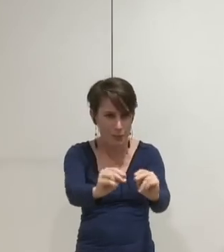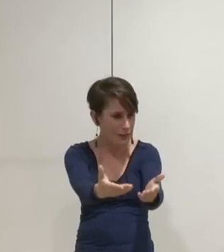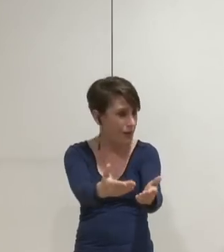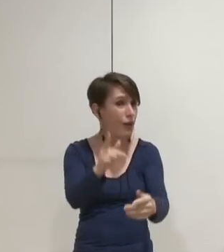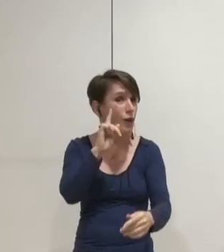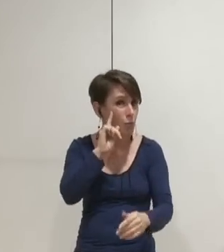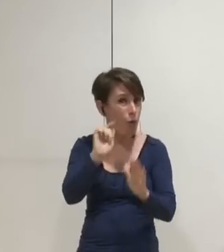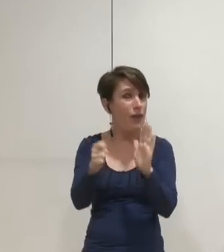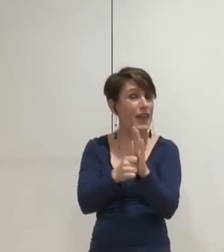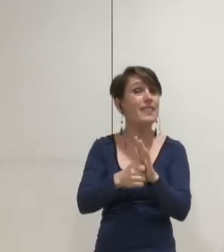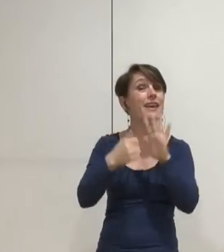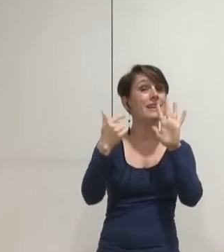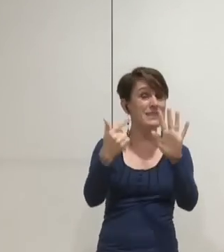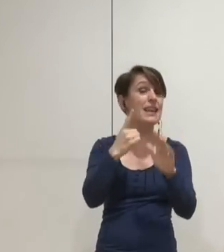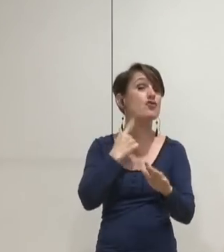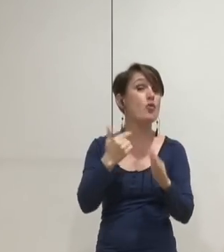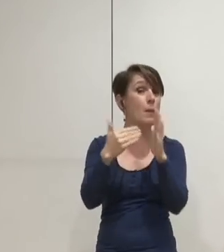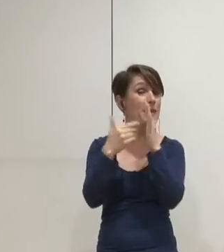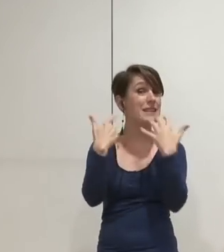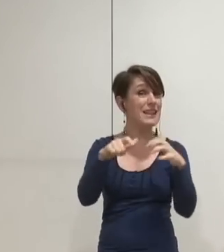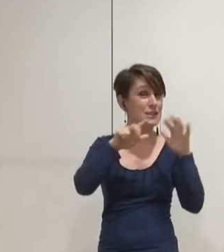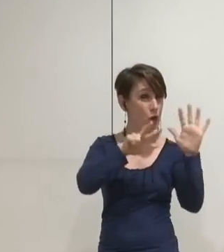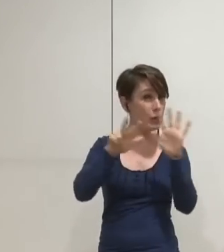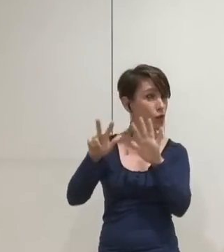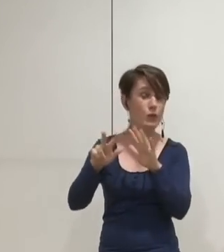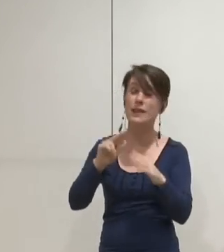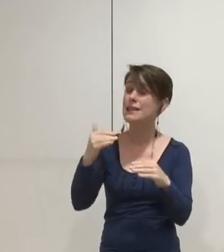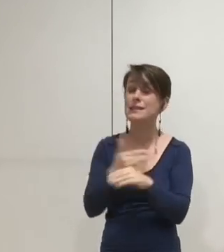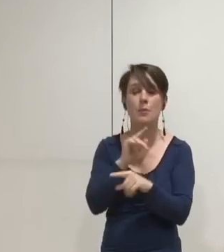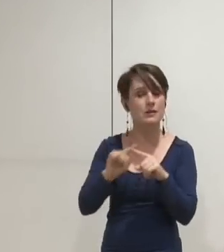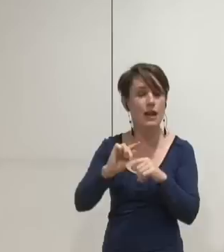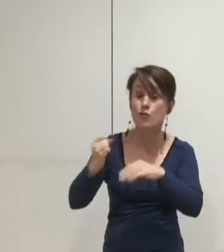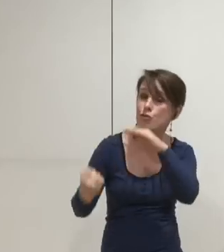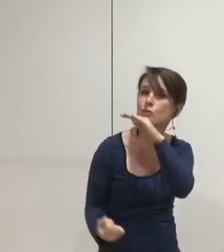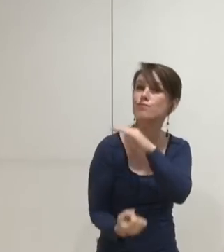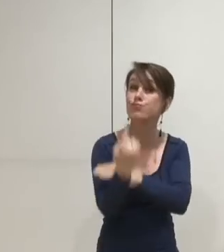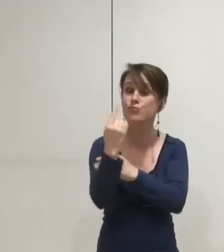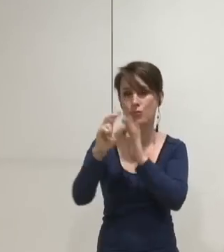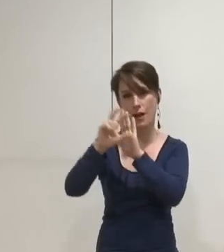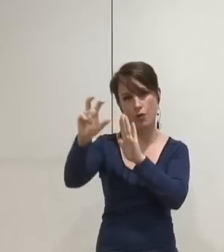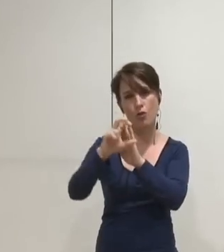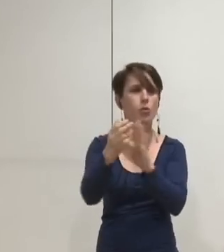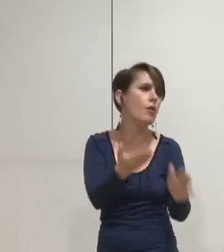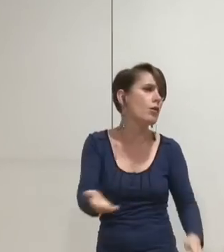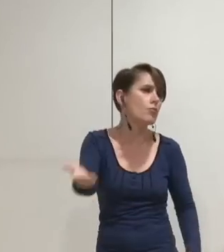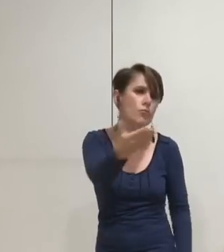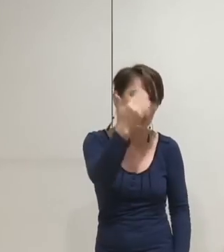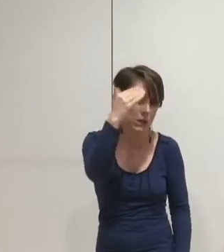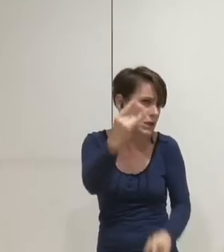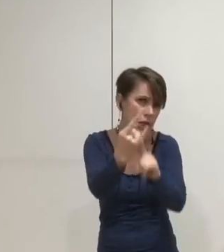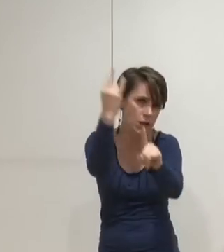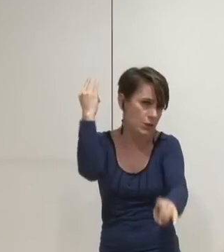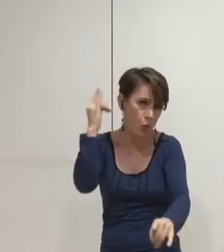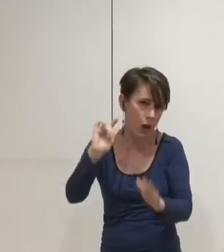178 28 il s'est vraiment passé quelque chose à Grenoble je vais pas vous refaire l'histoire vous savez tous exactement ce qui s'est